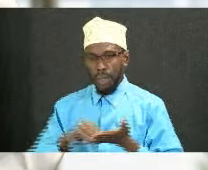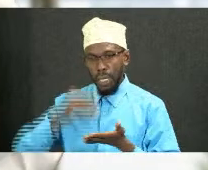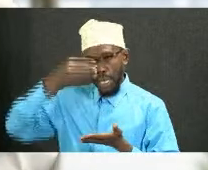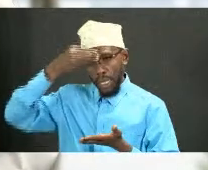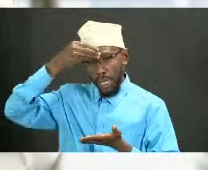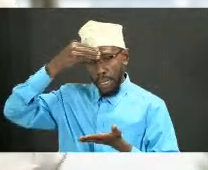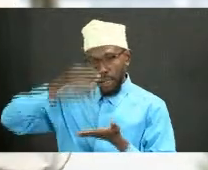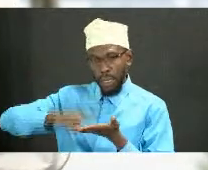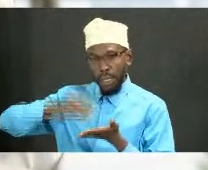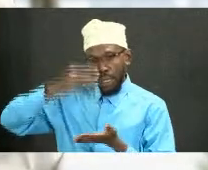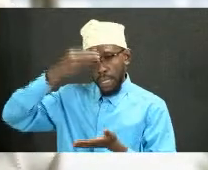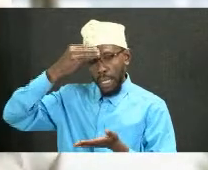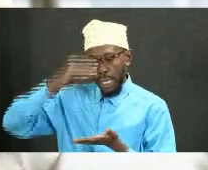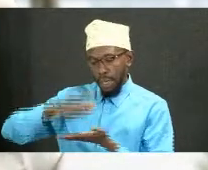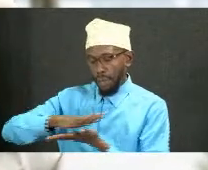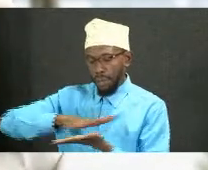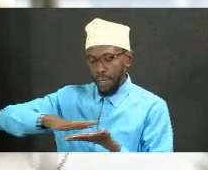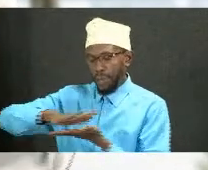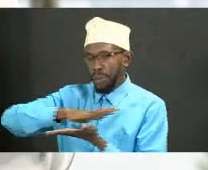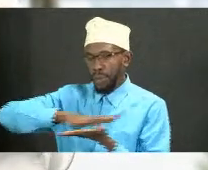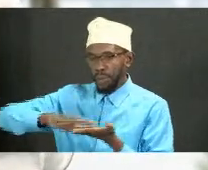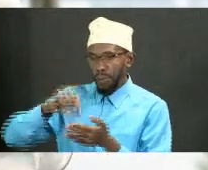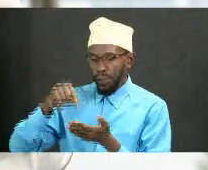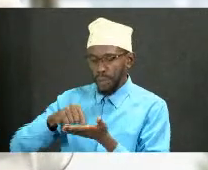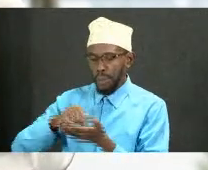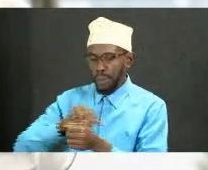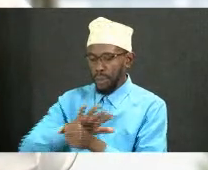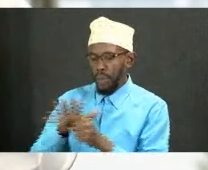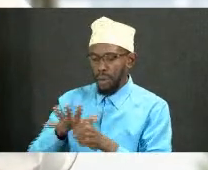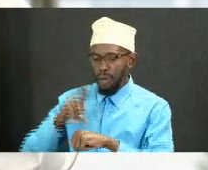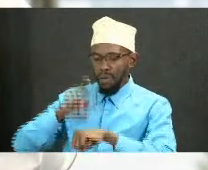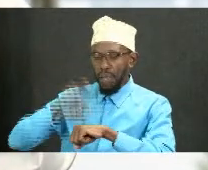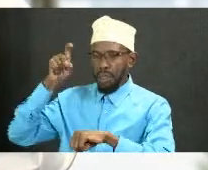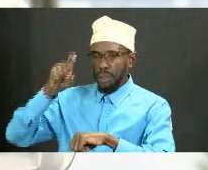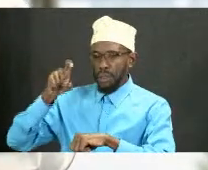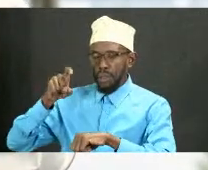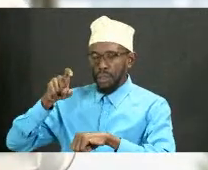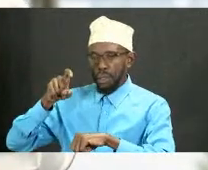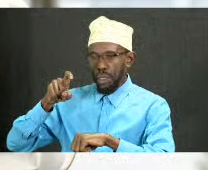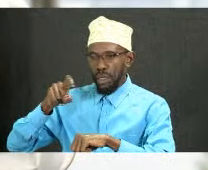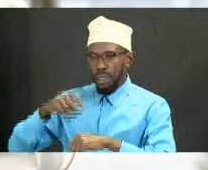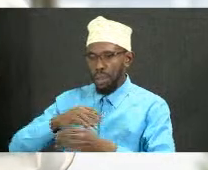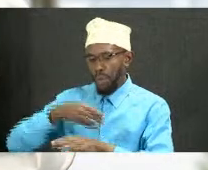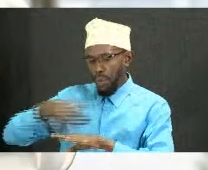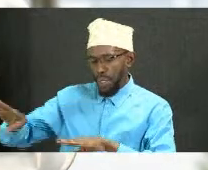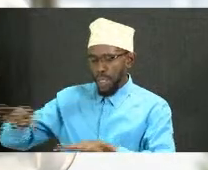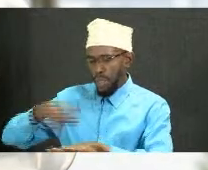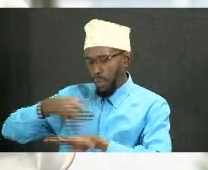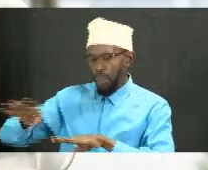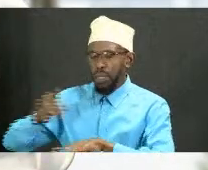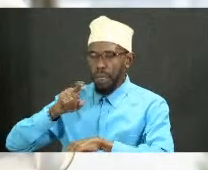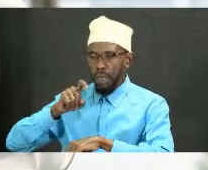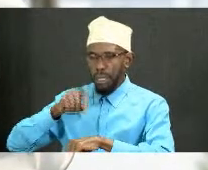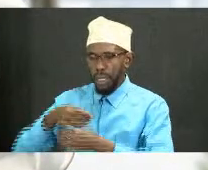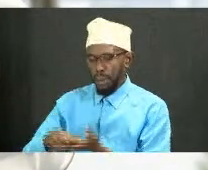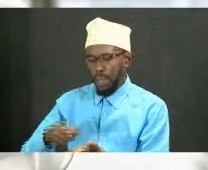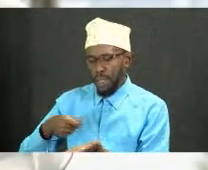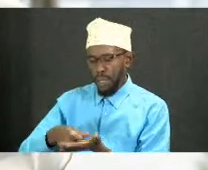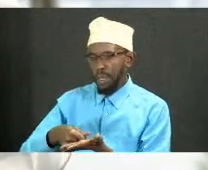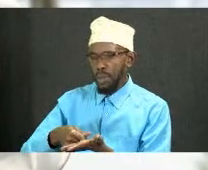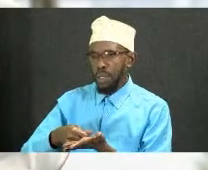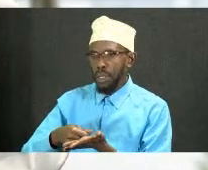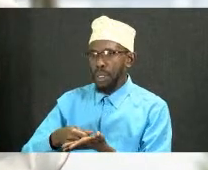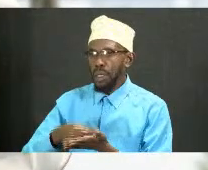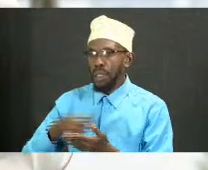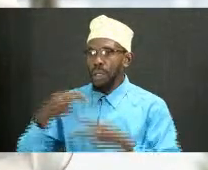somo, miongoni mwa masomo msingi katika janga hili ni kuwa sisi wengi wetu tunafuja mali. Kwamba leo utamkuta